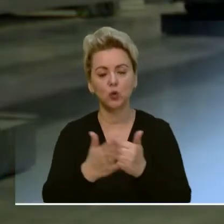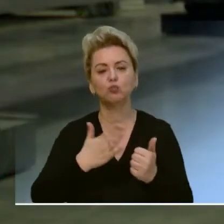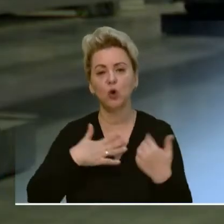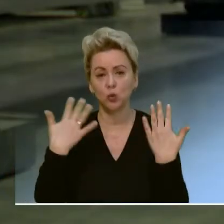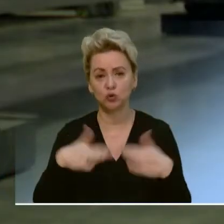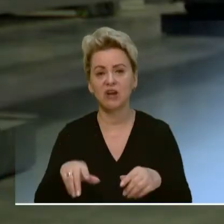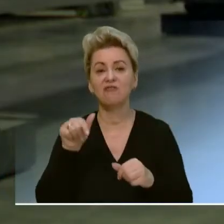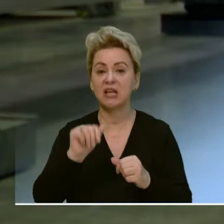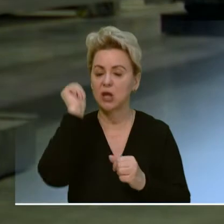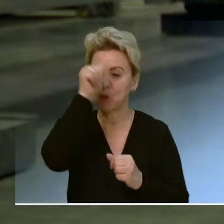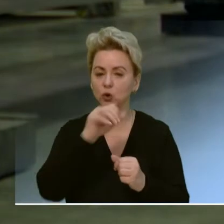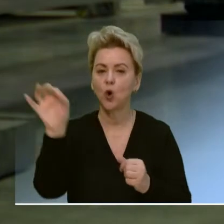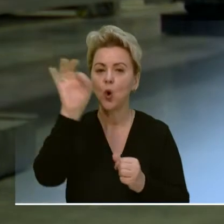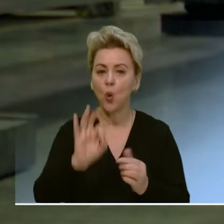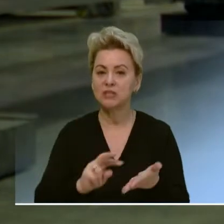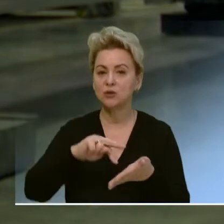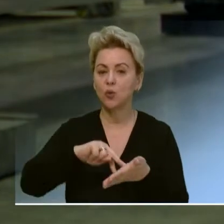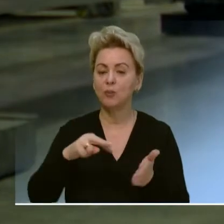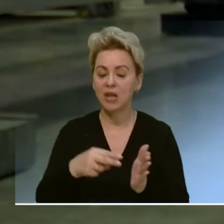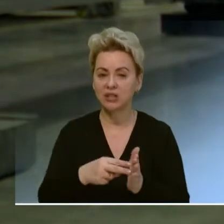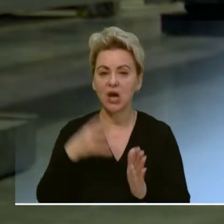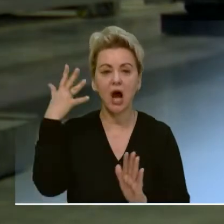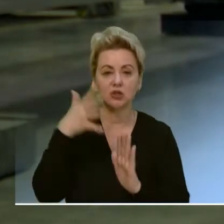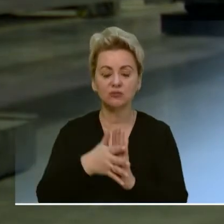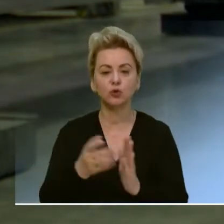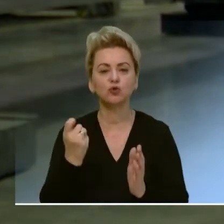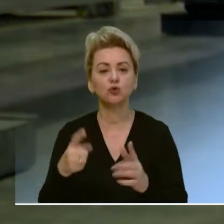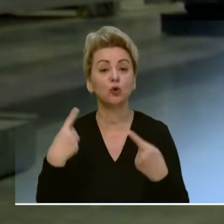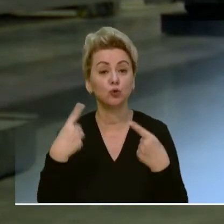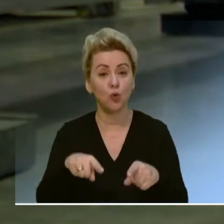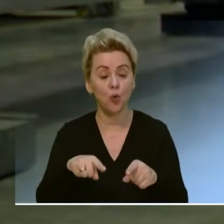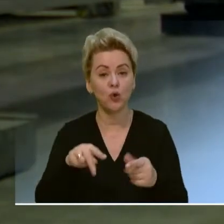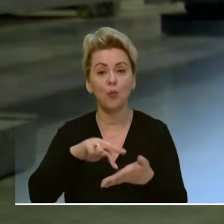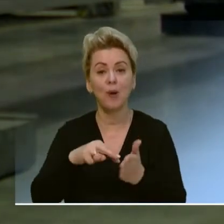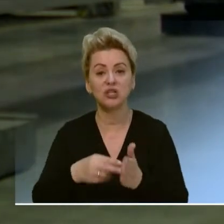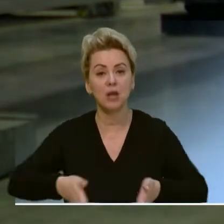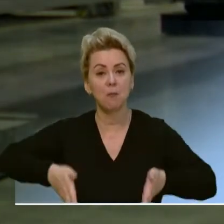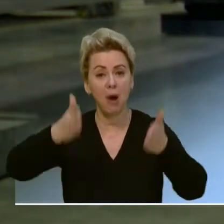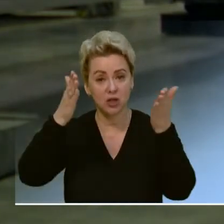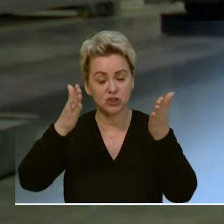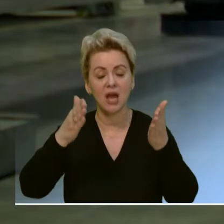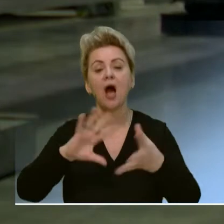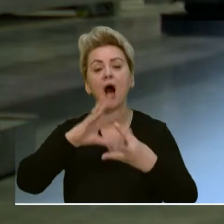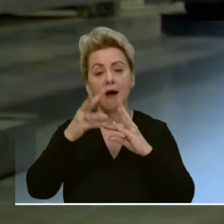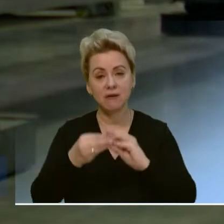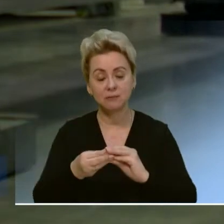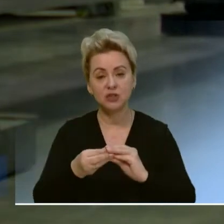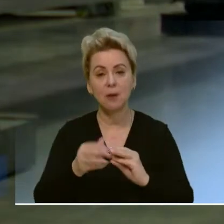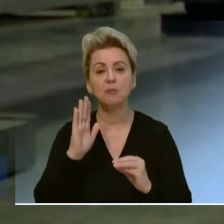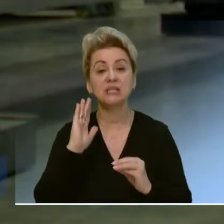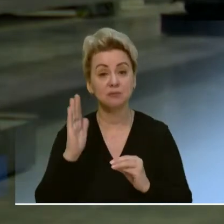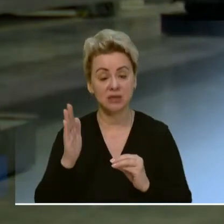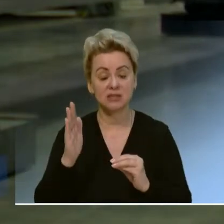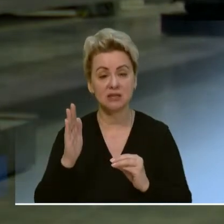уже в этом году осенью планируем освоить чуть-чуть другую модель башни. А вообще в